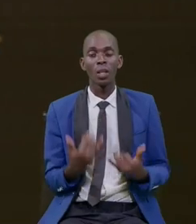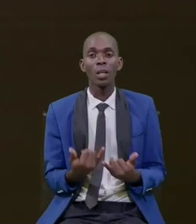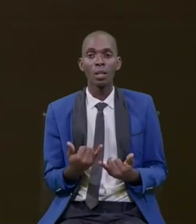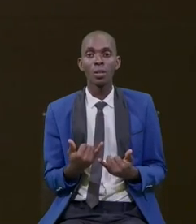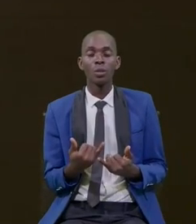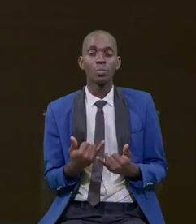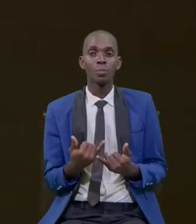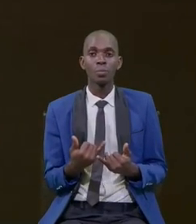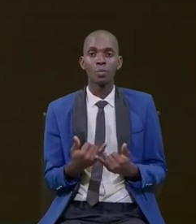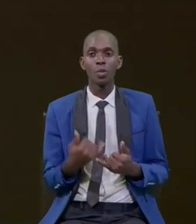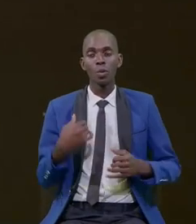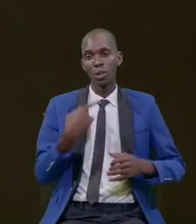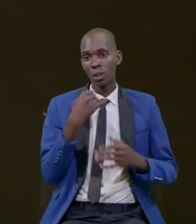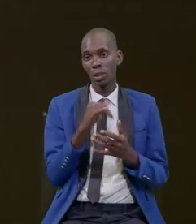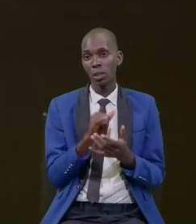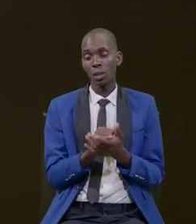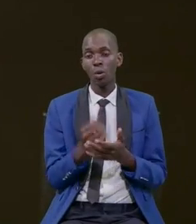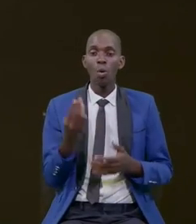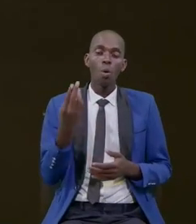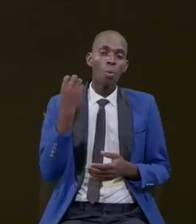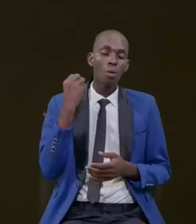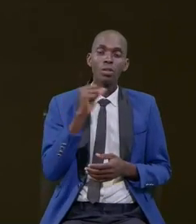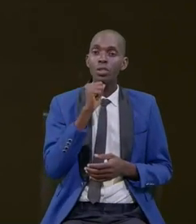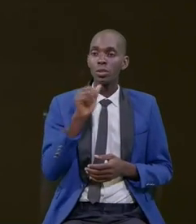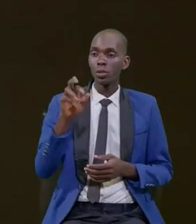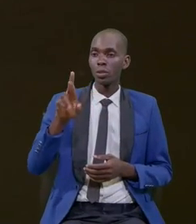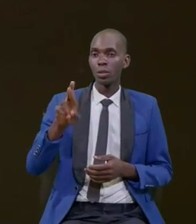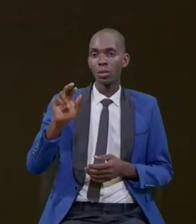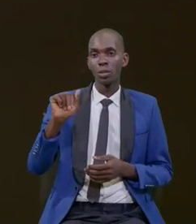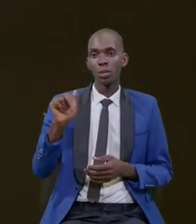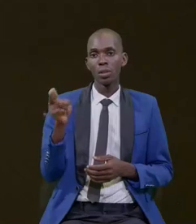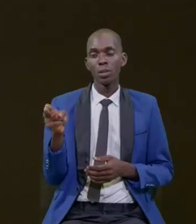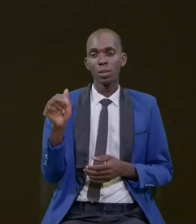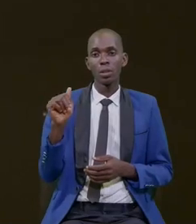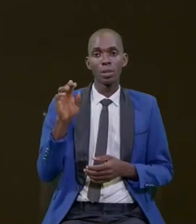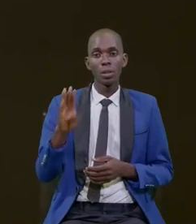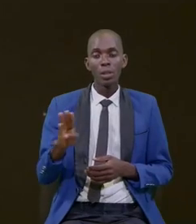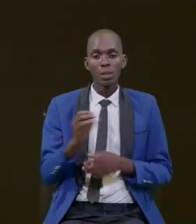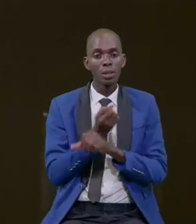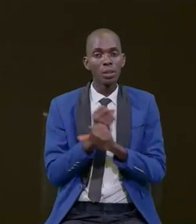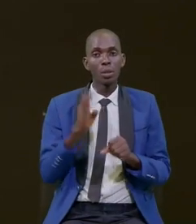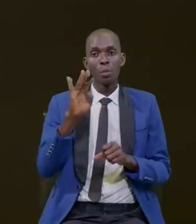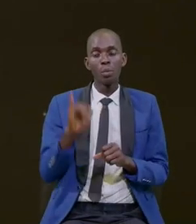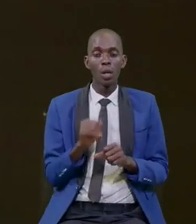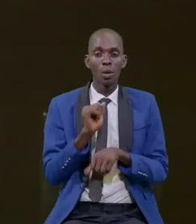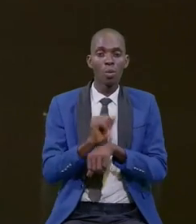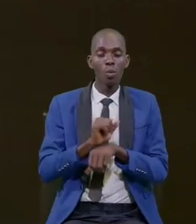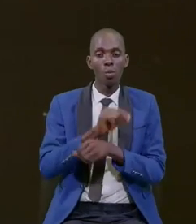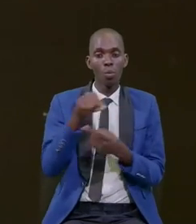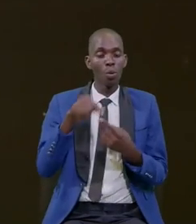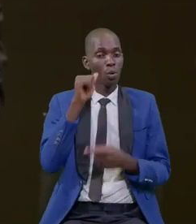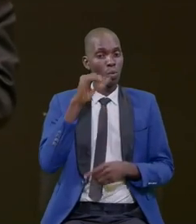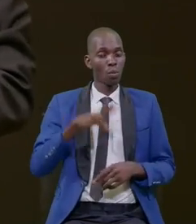aspect et dit que Rahab ne fut-elle pas également justifiée par les œuvres lorsqu'elle reçut